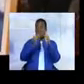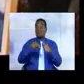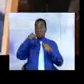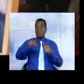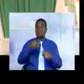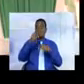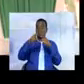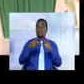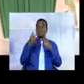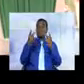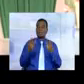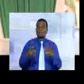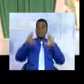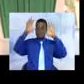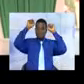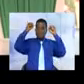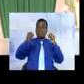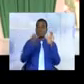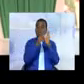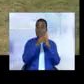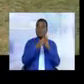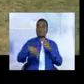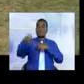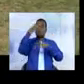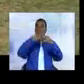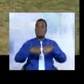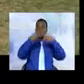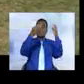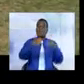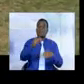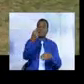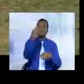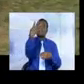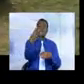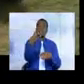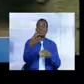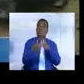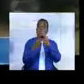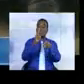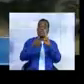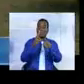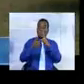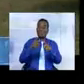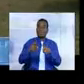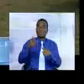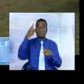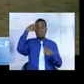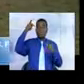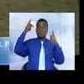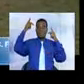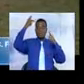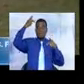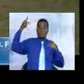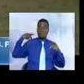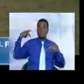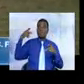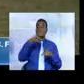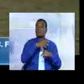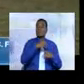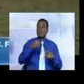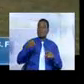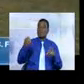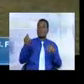et 2 tableaux. Le président Alassane Ouattara, en retour, a offert 14 véhicules de type 4x4 au corps préfectoral et à la